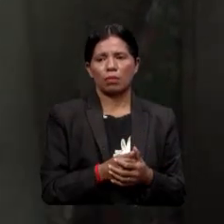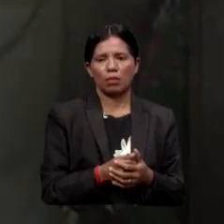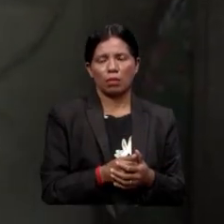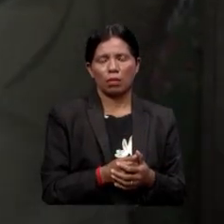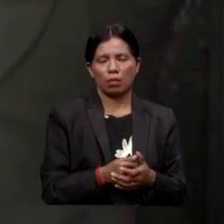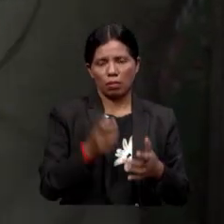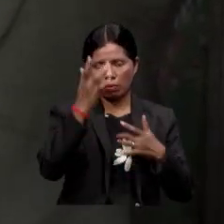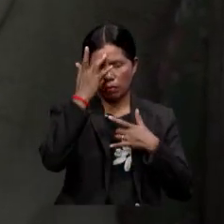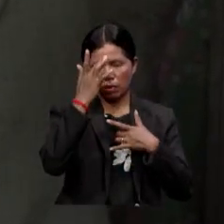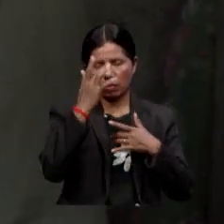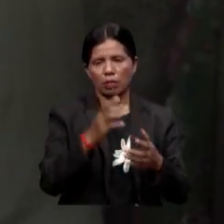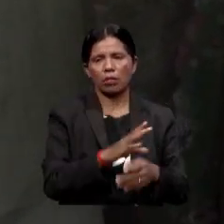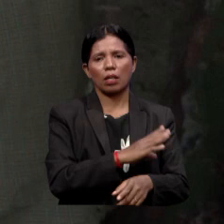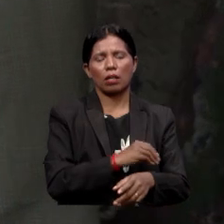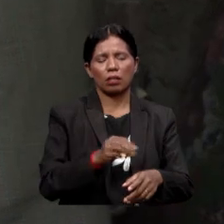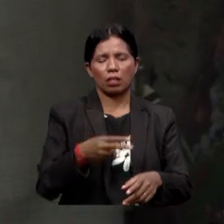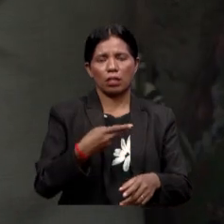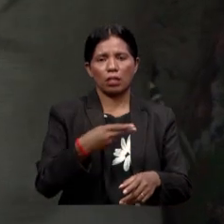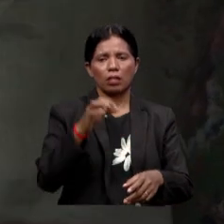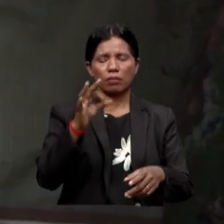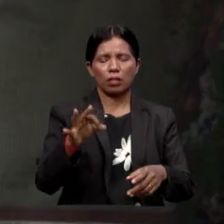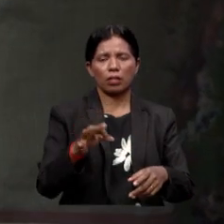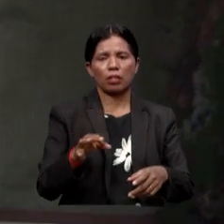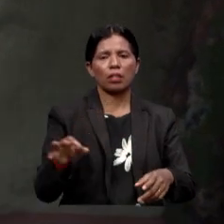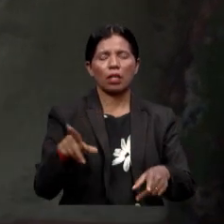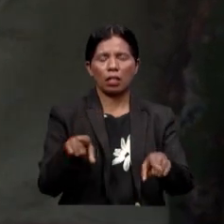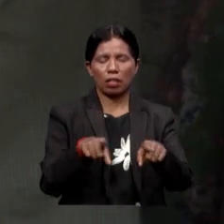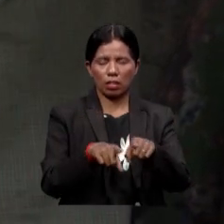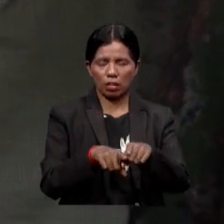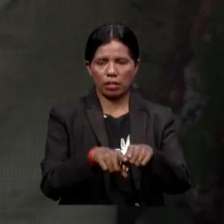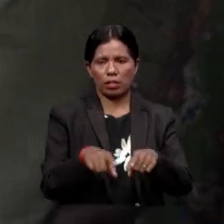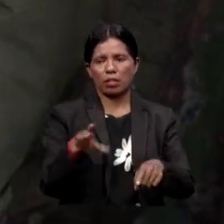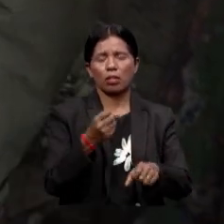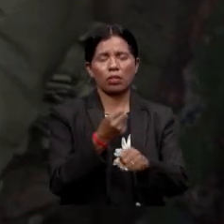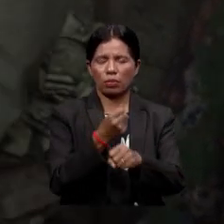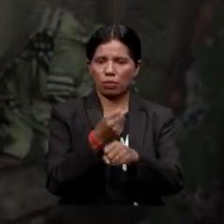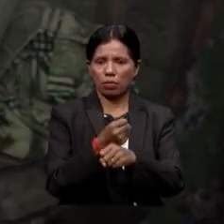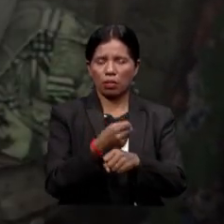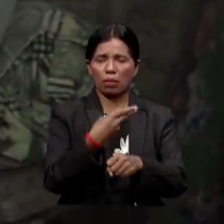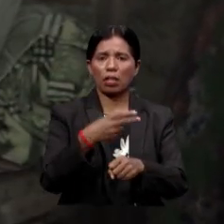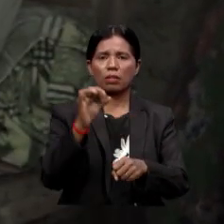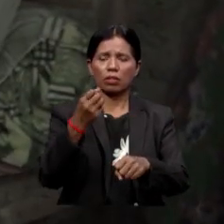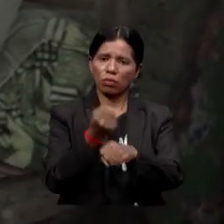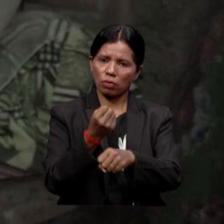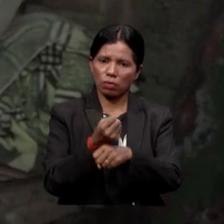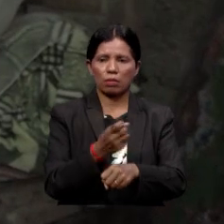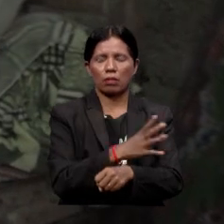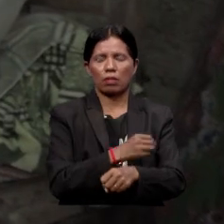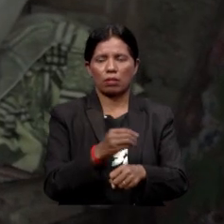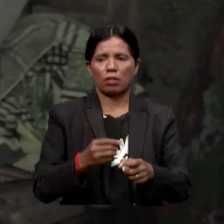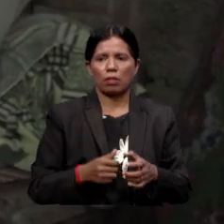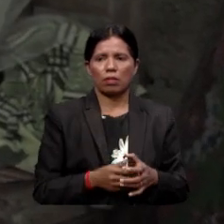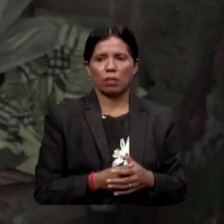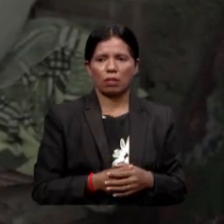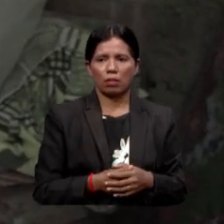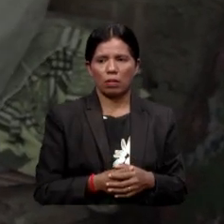macam difato ko, ni macam moras kuri moras lebar, apa hospital, hospital, apa hospital, apa sambut, tetap.